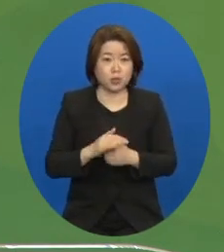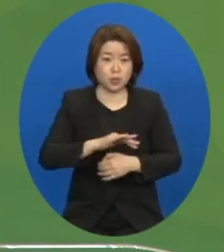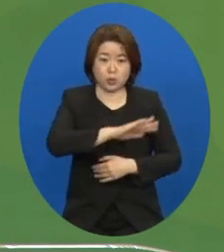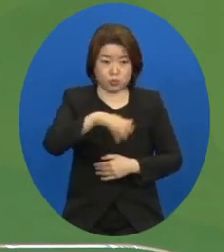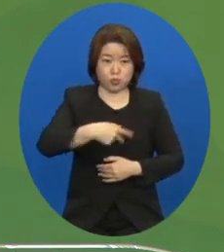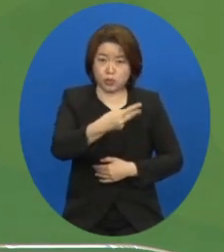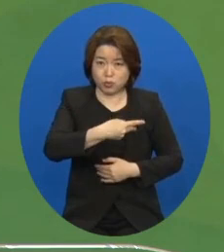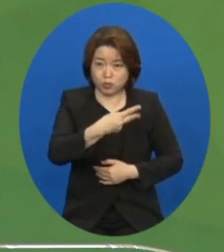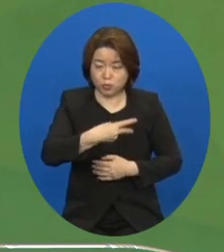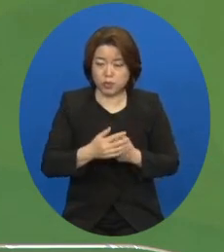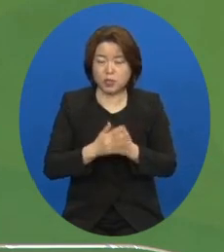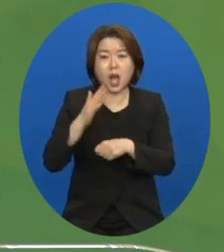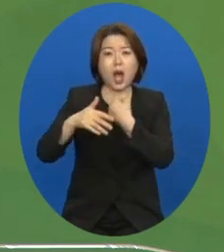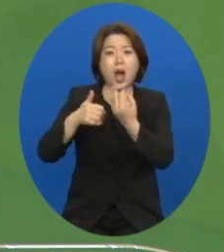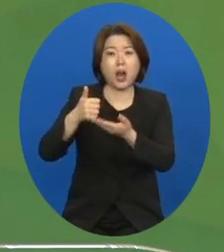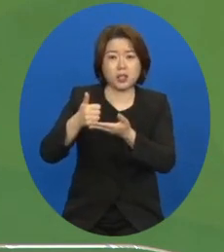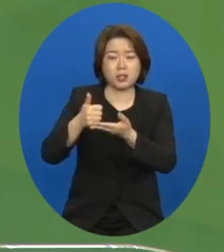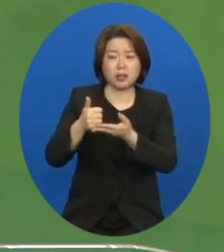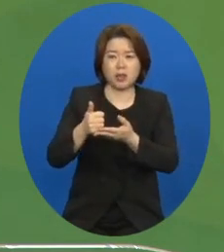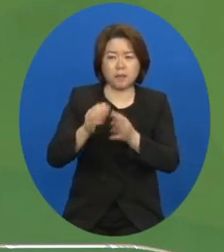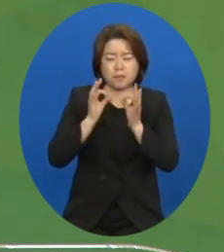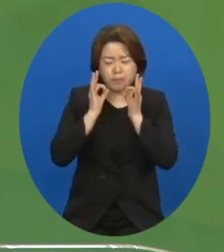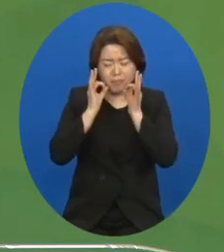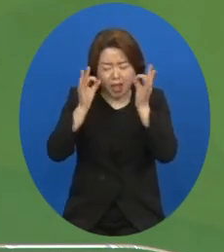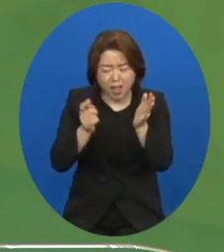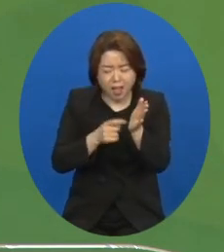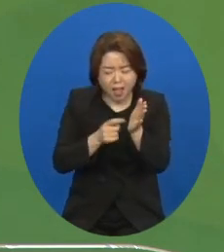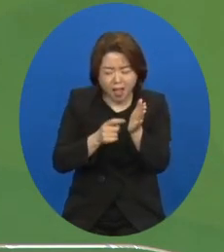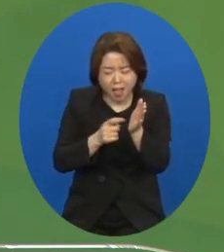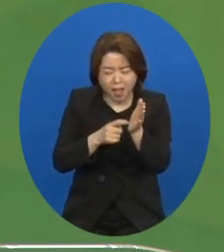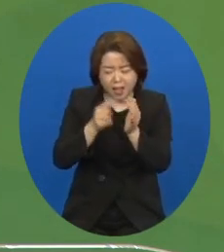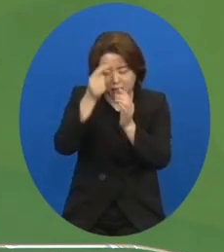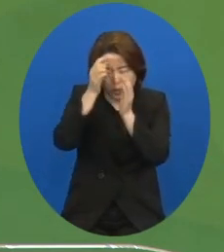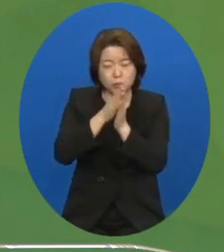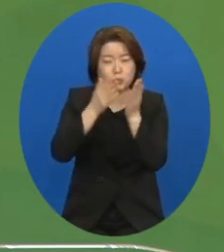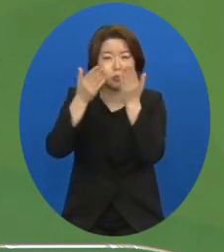우리가 하나님께 비상한 기도를 해야 되지 않겠는가.